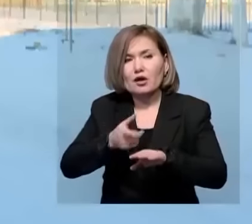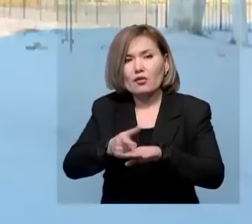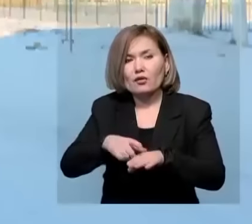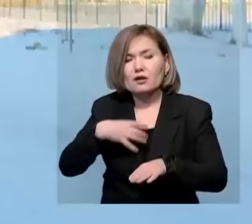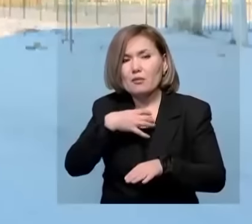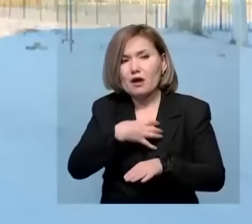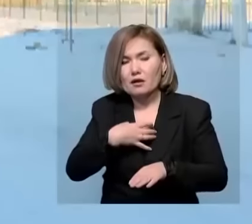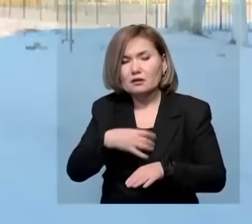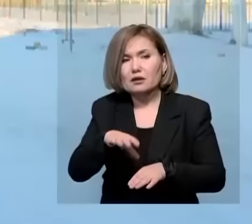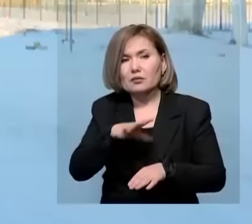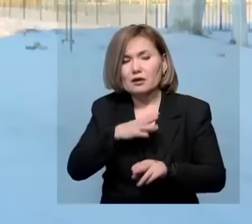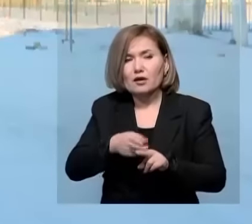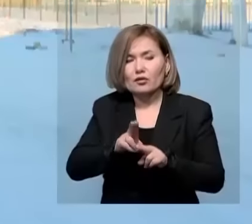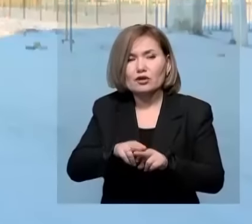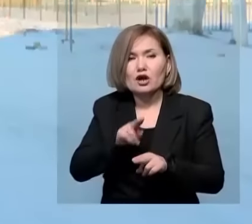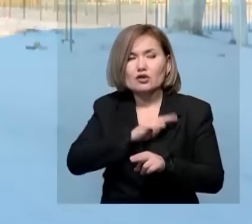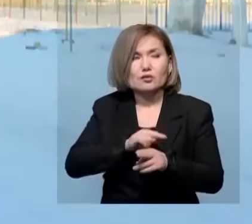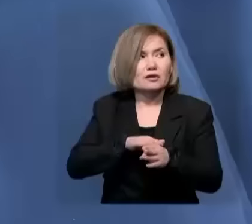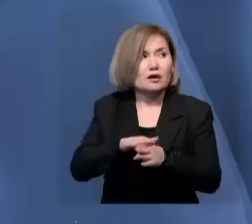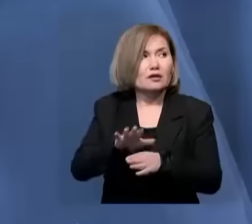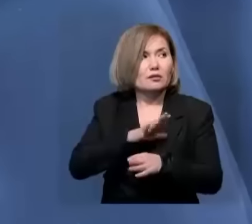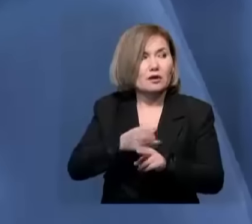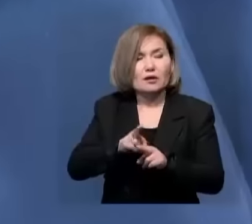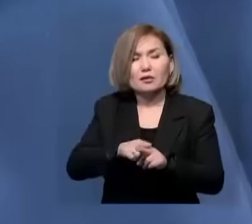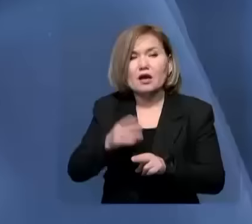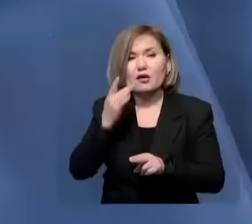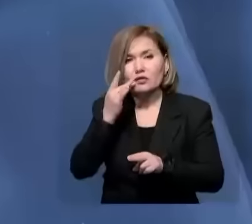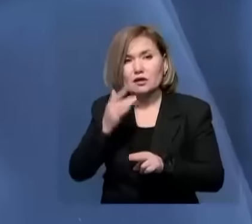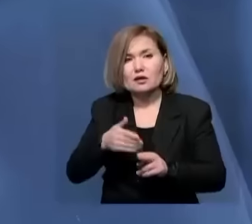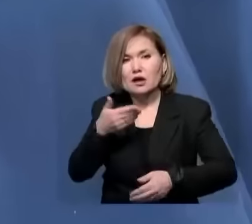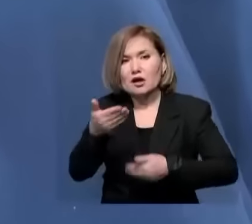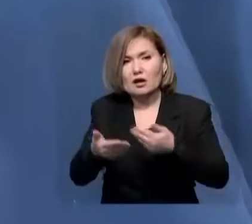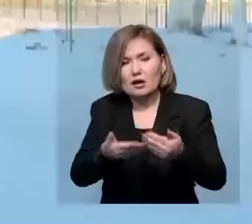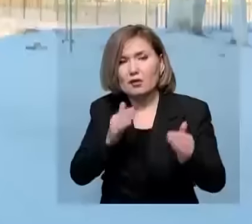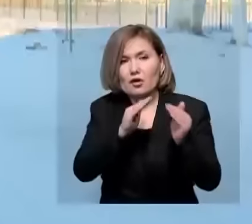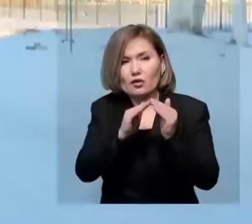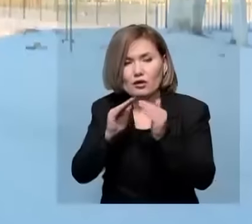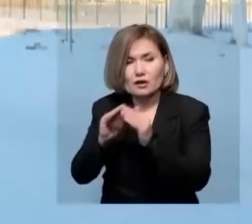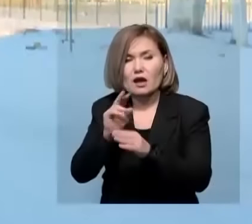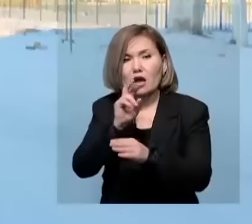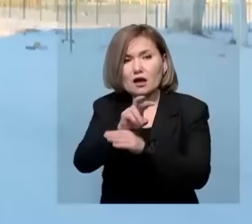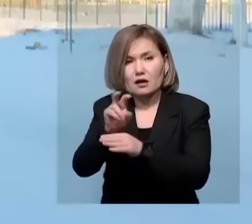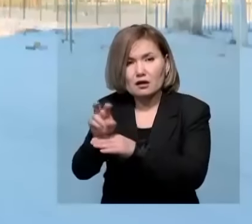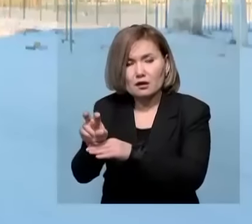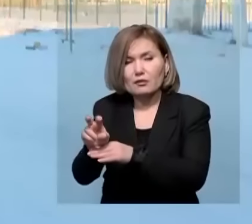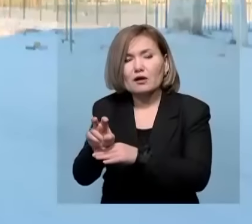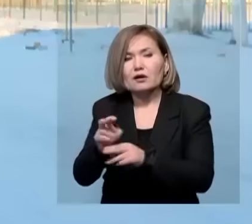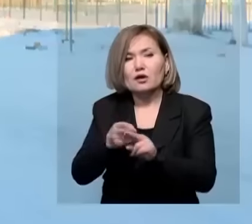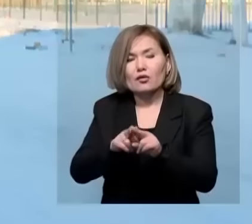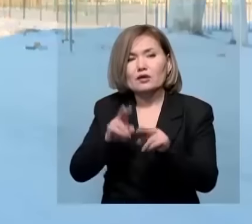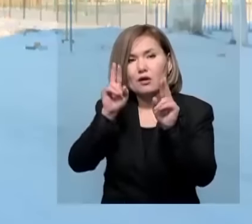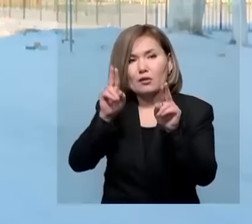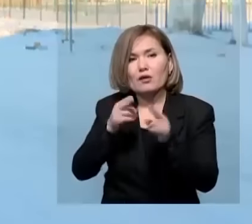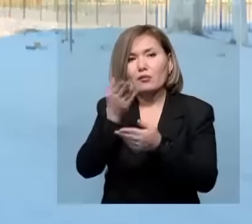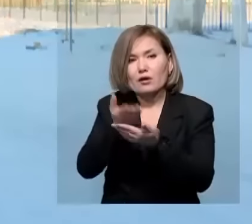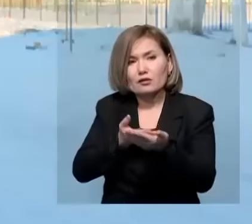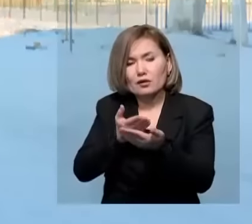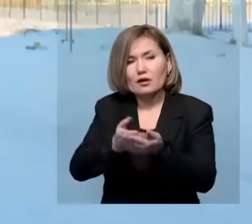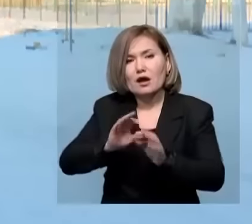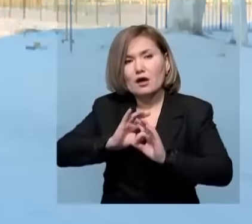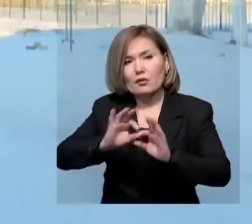сұрақ қып танып, сонымен жұмыс атқарамыз. Және жаяу жүріп, үйлерге кіріп, жаңағы құқық бұзушылыққа бейімі